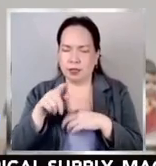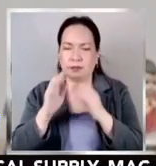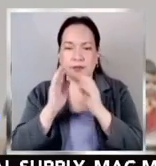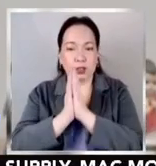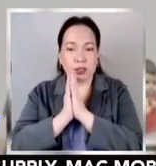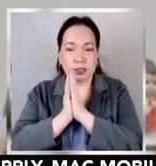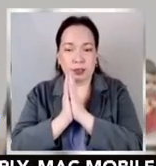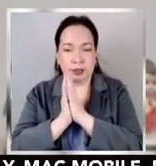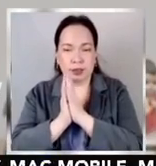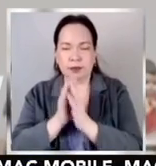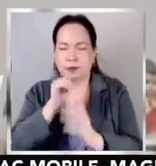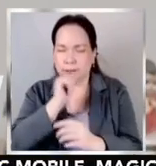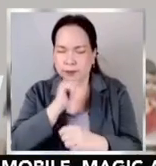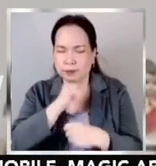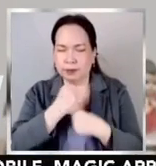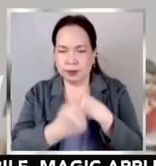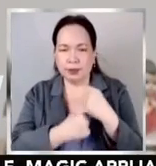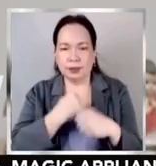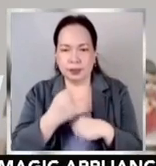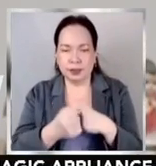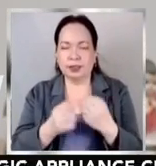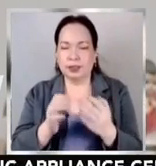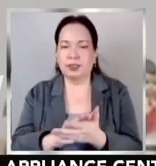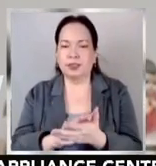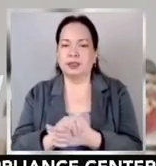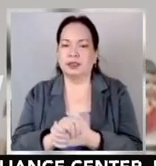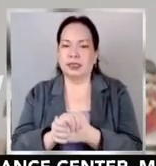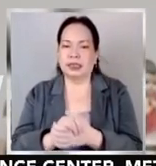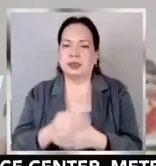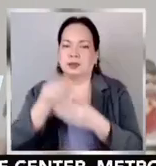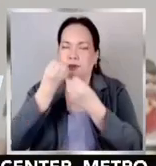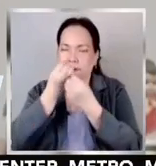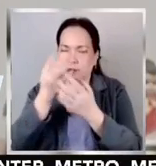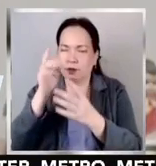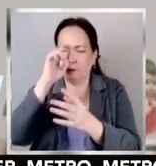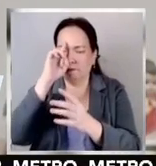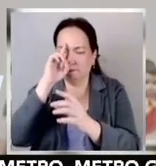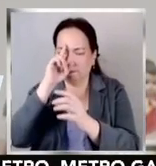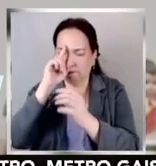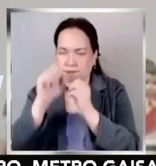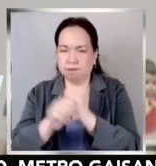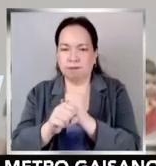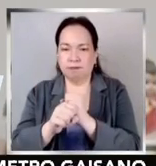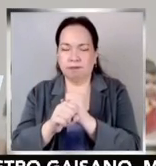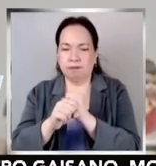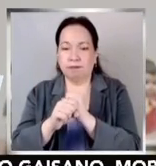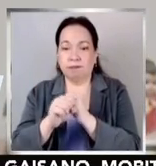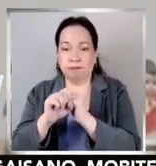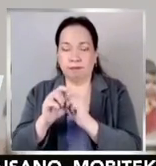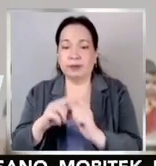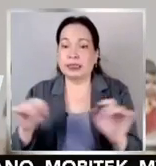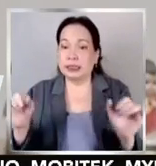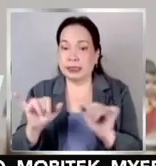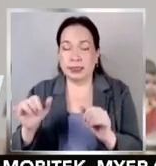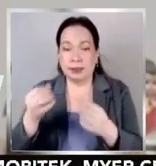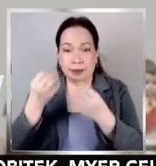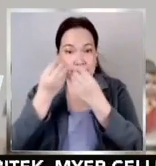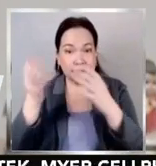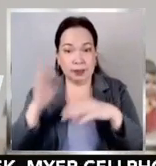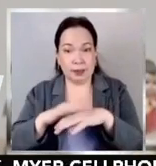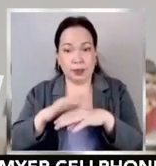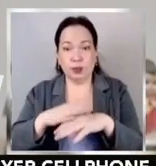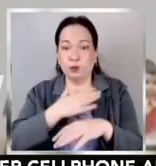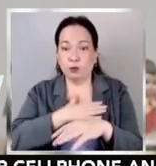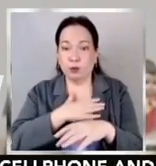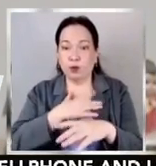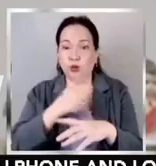pagsasakripisyo at pagpapahayag ng ating pananampalataya. Pangalawa, paalala ko rin po sa inyong lahat na ingatan natin ang ating mga